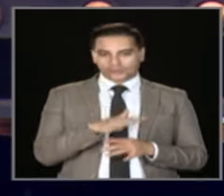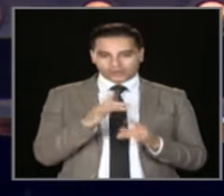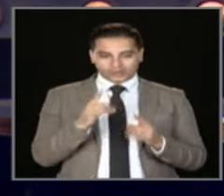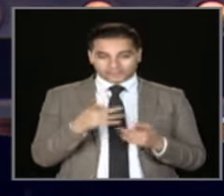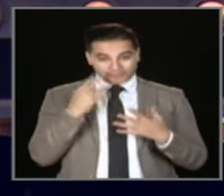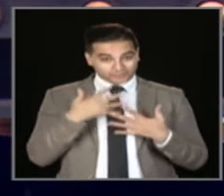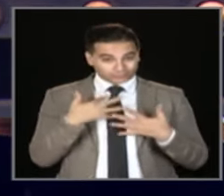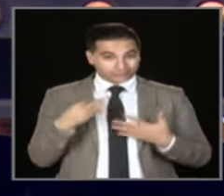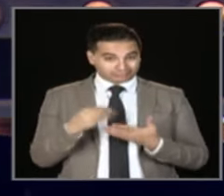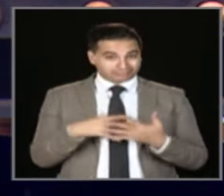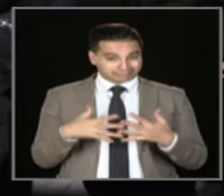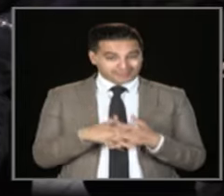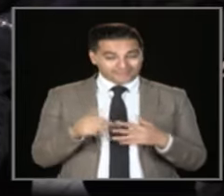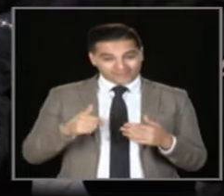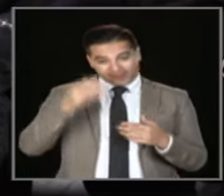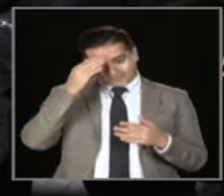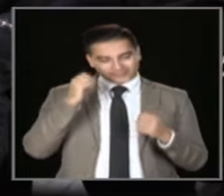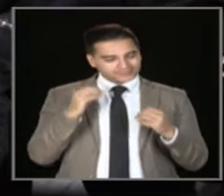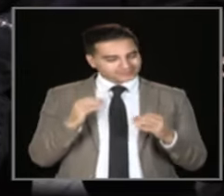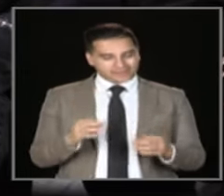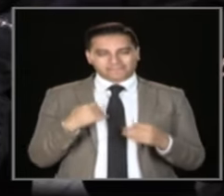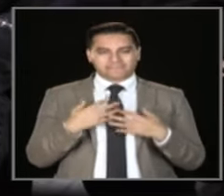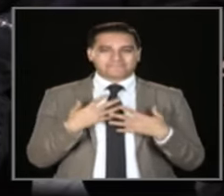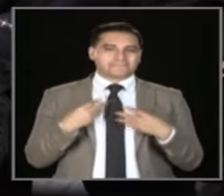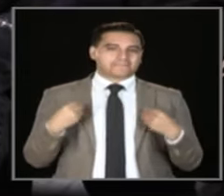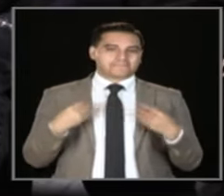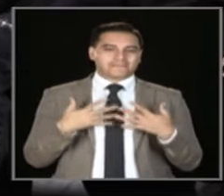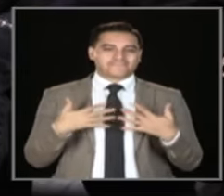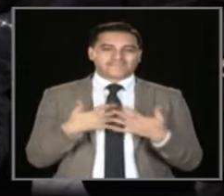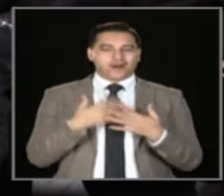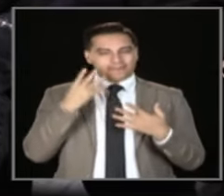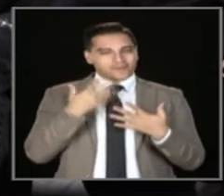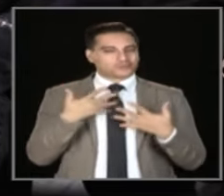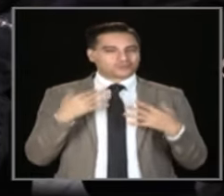كويس. مبسوطه انك رجعتي تاني معانا؟ اه. مبسوطه؟ اه. واحنا كمان مبسوطين.